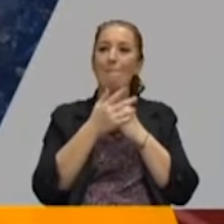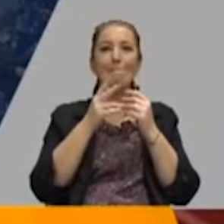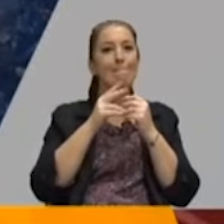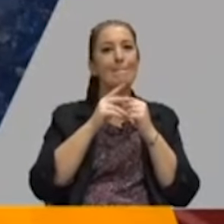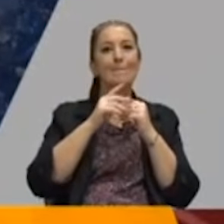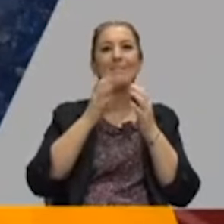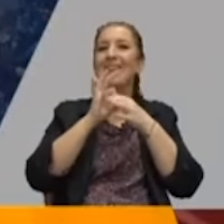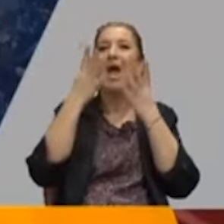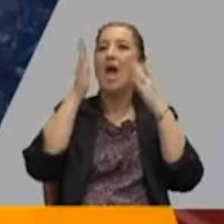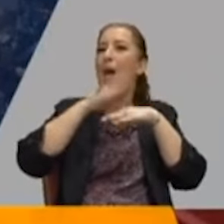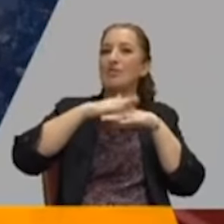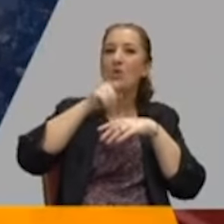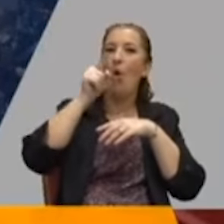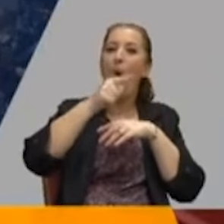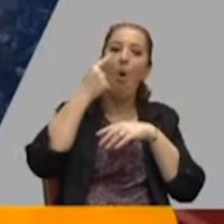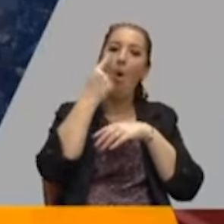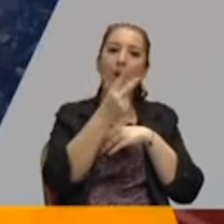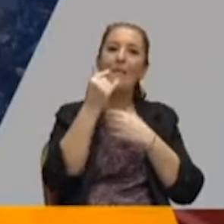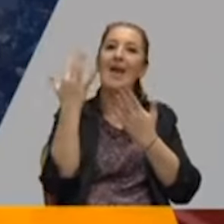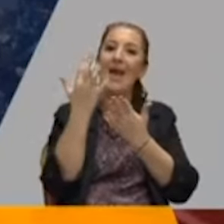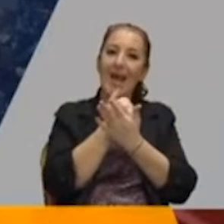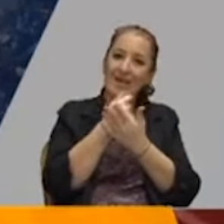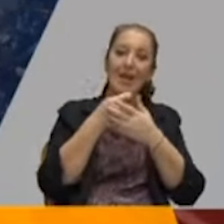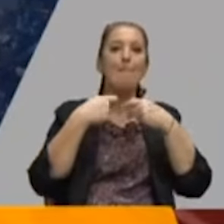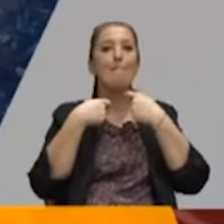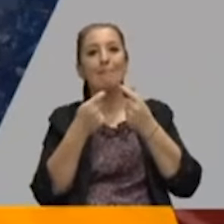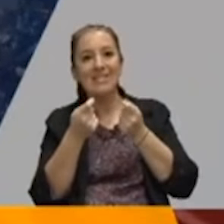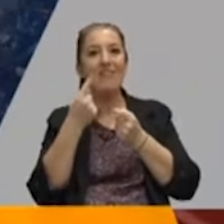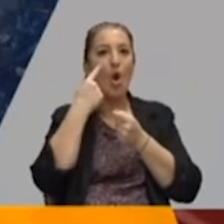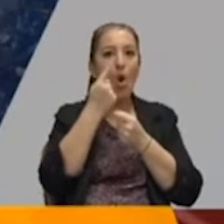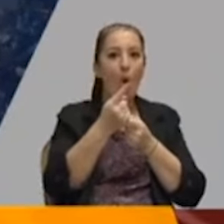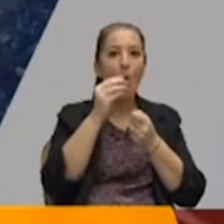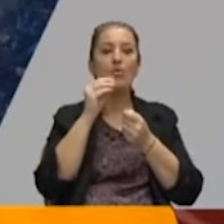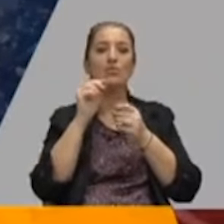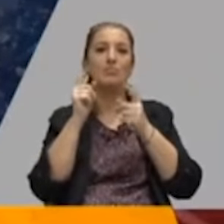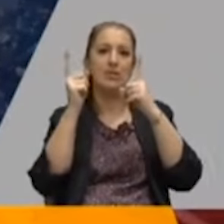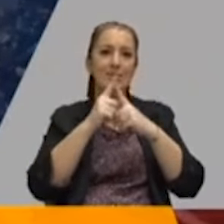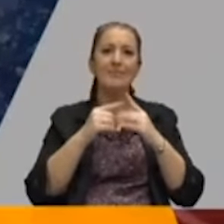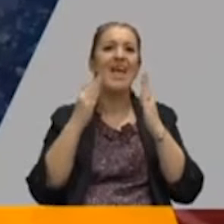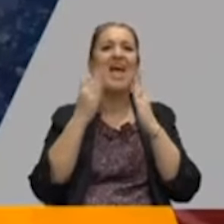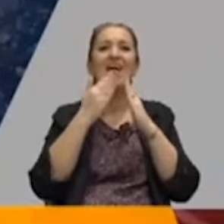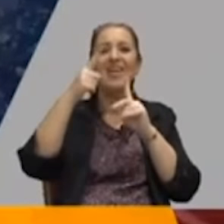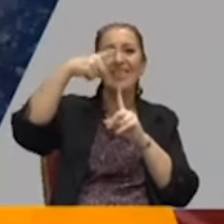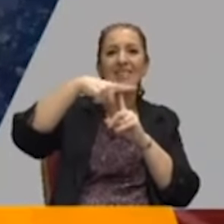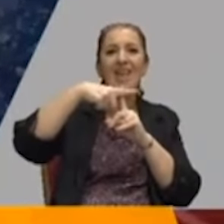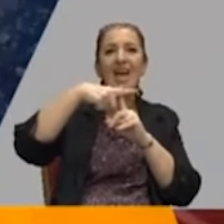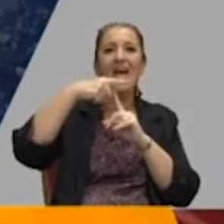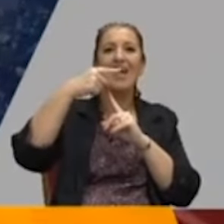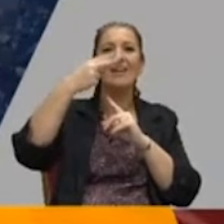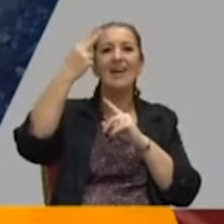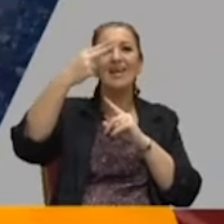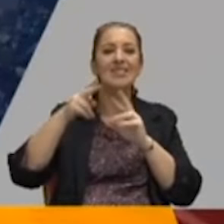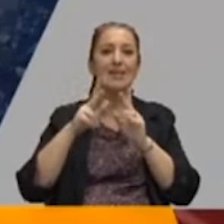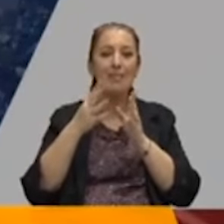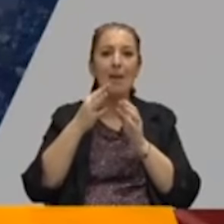için yapacağımız gelir ve gider analizi demek. Evin T cetveli gibi. İnanın basit de bu